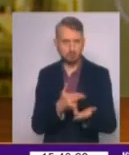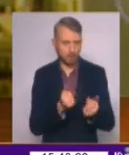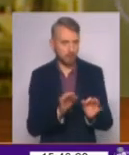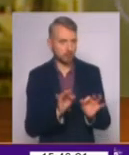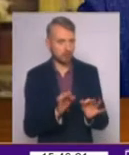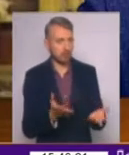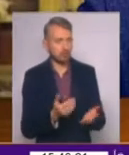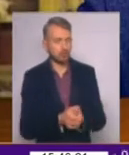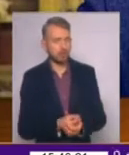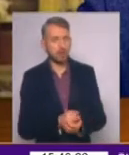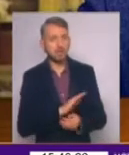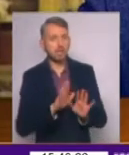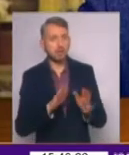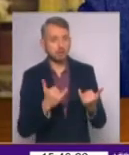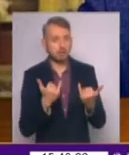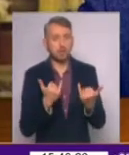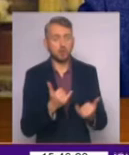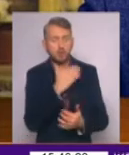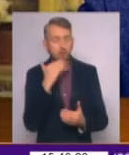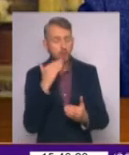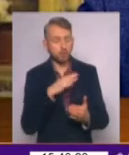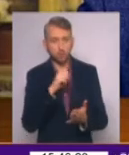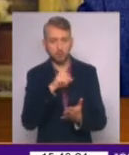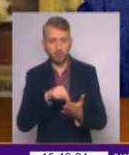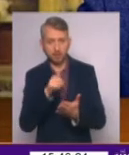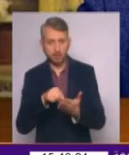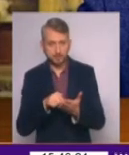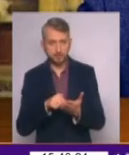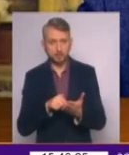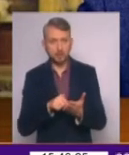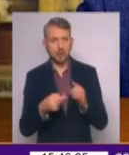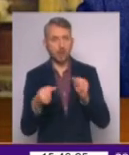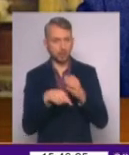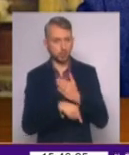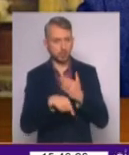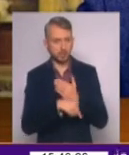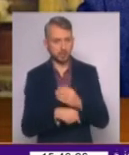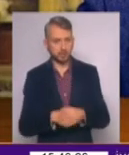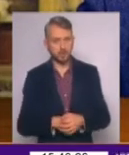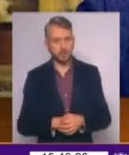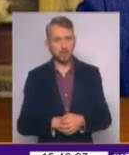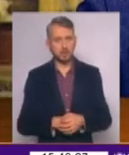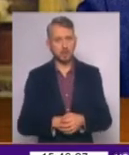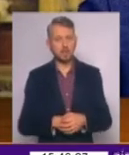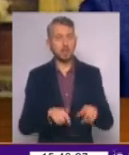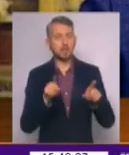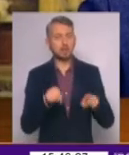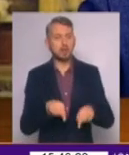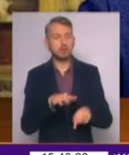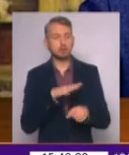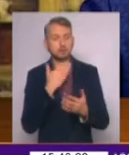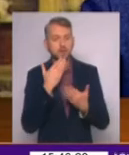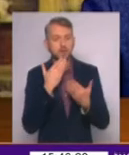От не тільки сьогодні багато було питань взагалі антикорупційних. Також